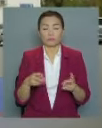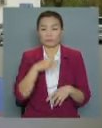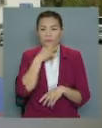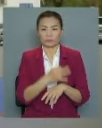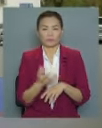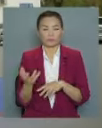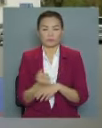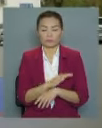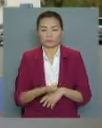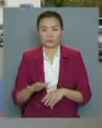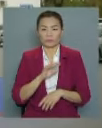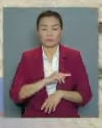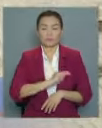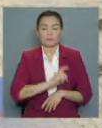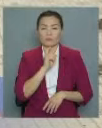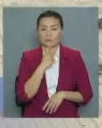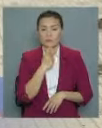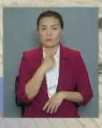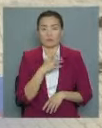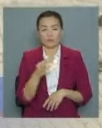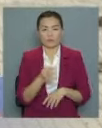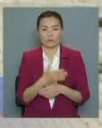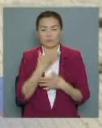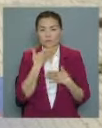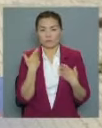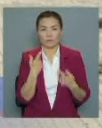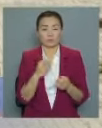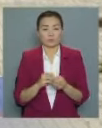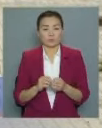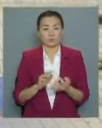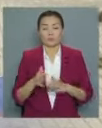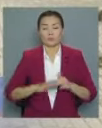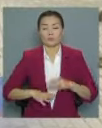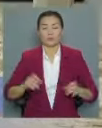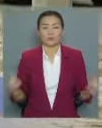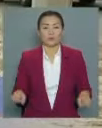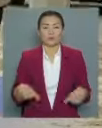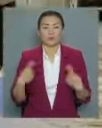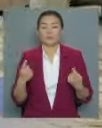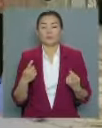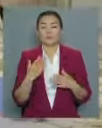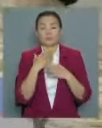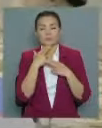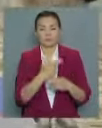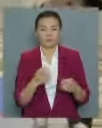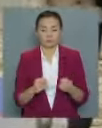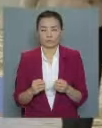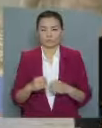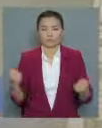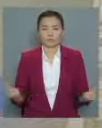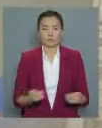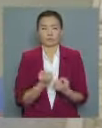ала алмадық. Жұмыс қауырт, мүмкін мардымды жауап жоқ. Қай кезеңде де ауыл шаруашылығын дамыту, оған көңіл бөлу, қолдау